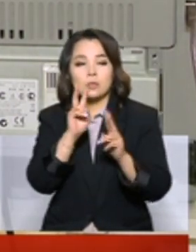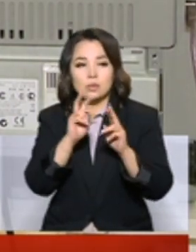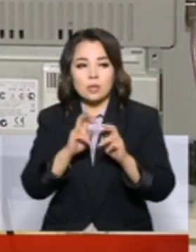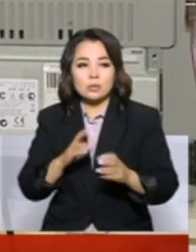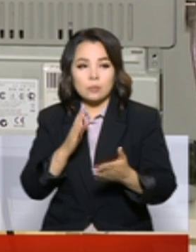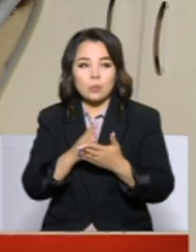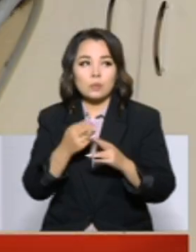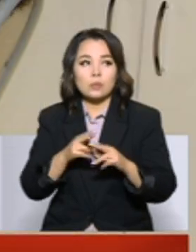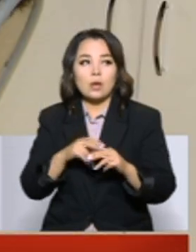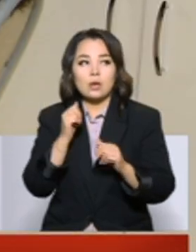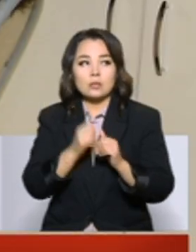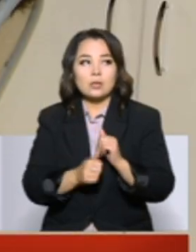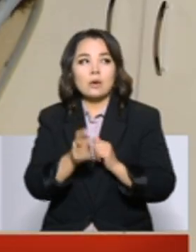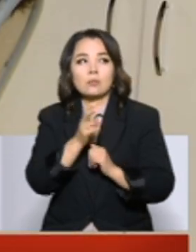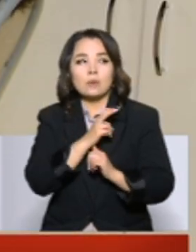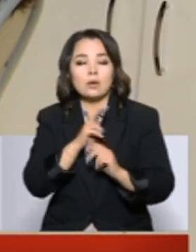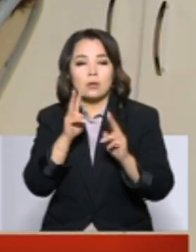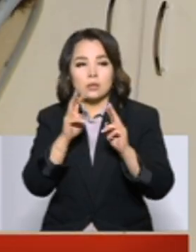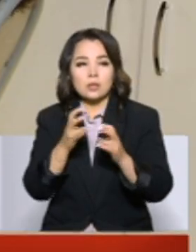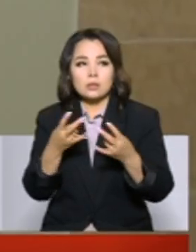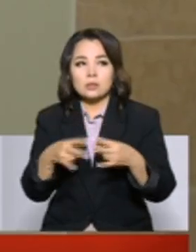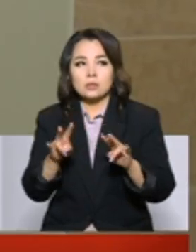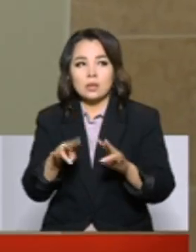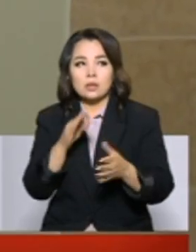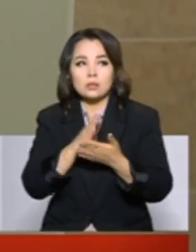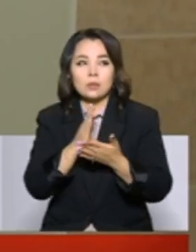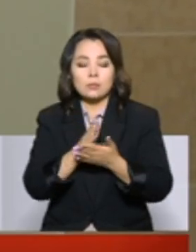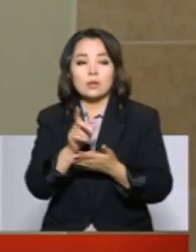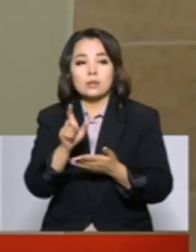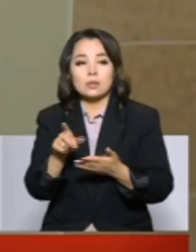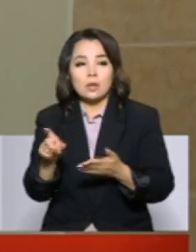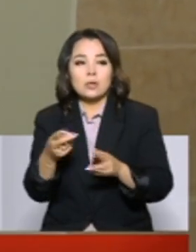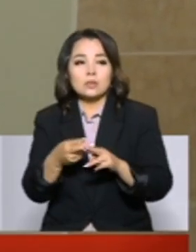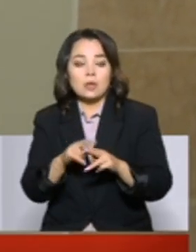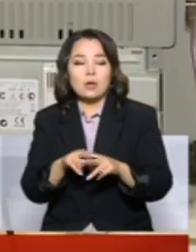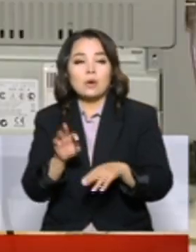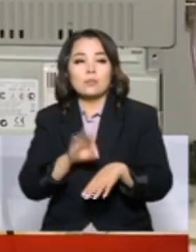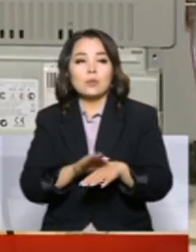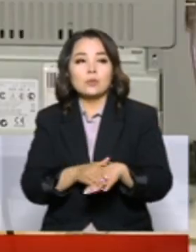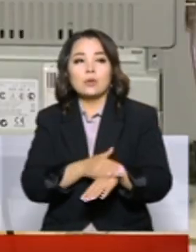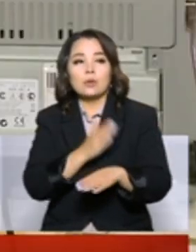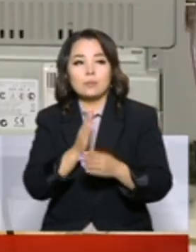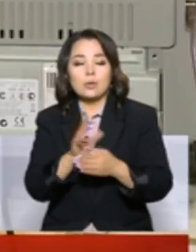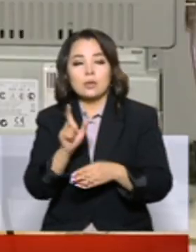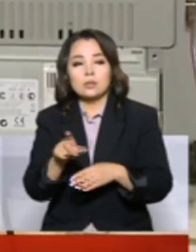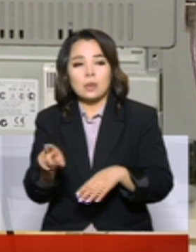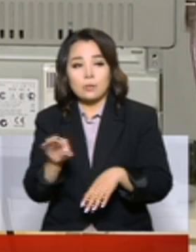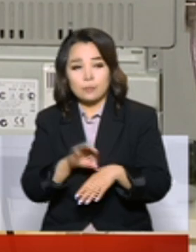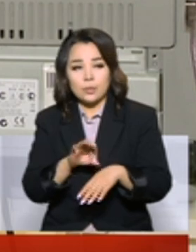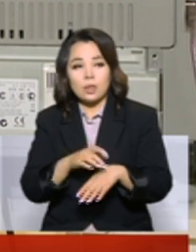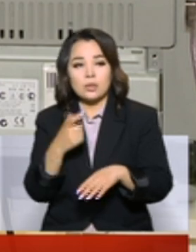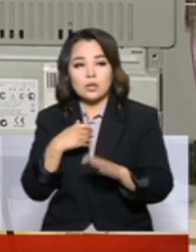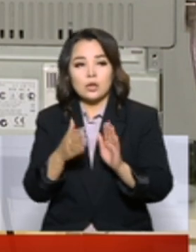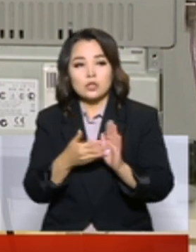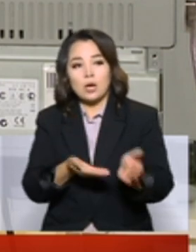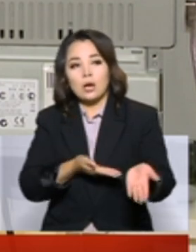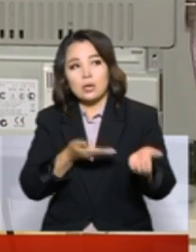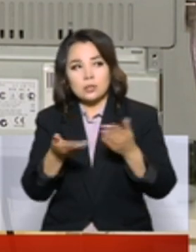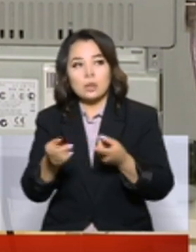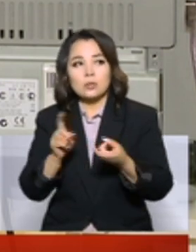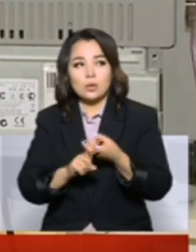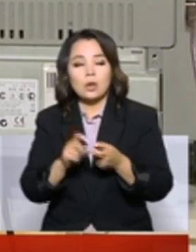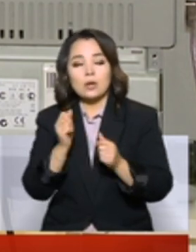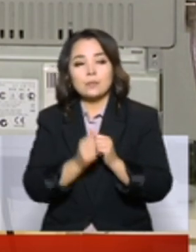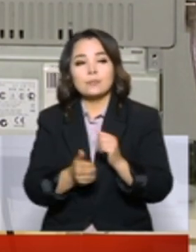өтеді, бірақ ол күнделікті врачтың қарауын қажет етпейді. Мергер ол созылмалы ауруы бар пациенттерді өзіне шақыру арқылы